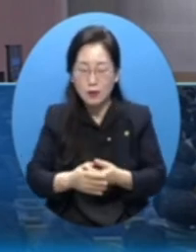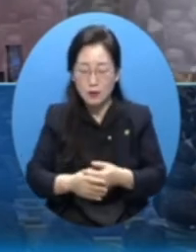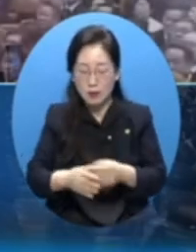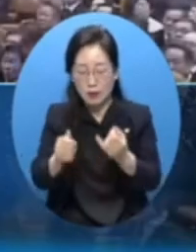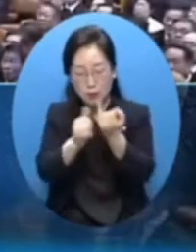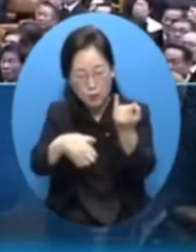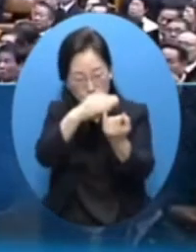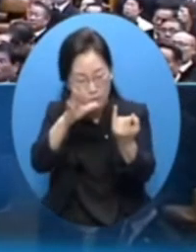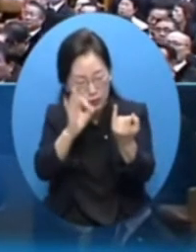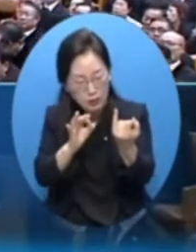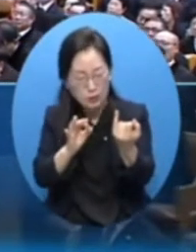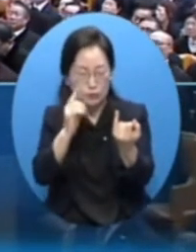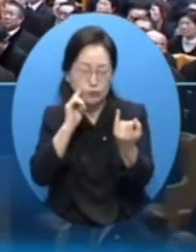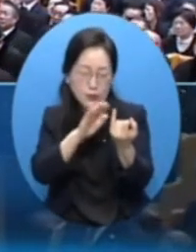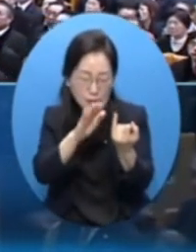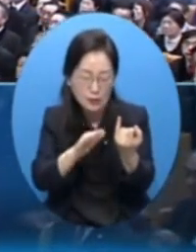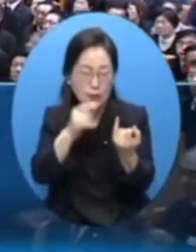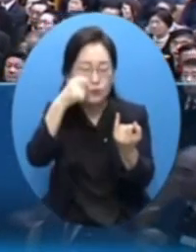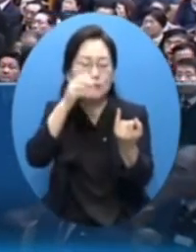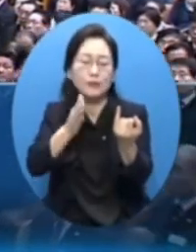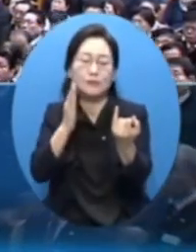말라 말씀하셨습니다.